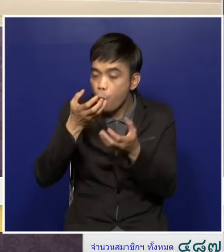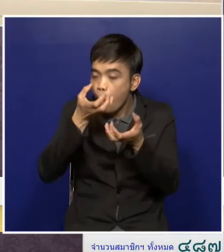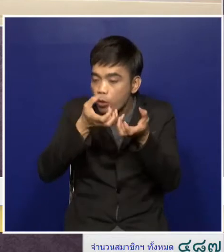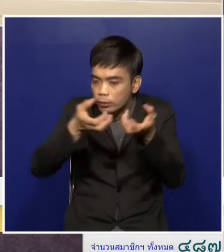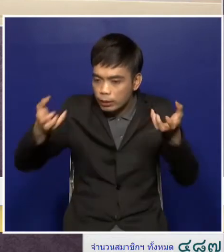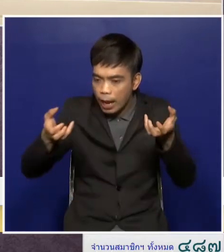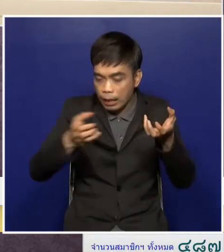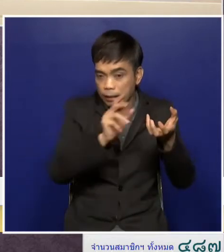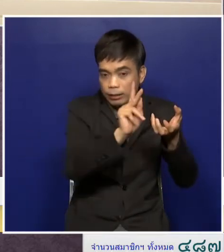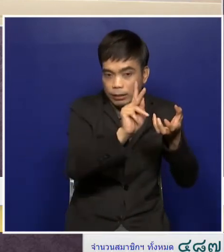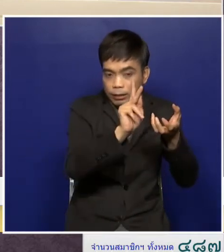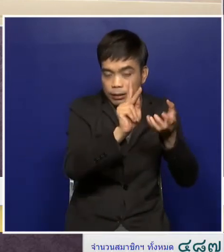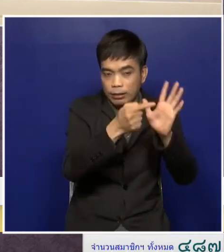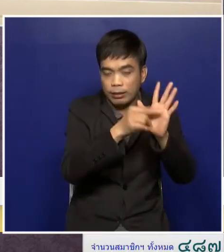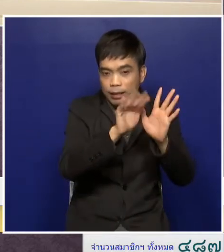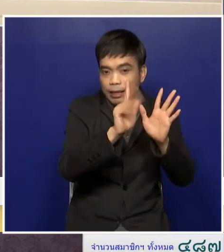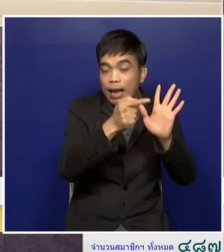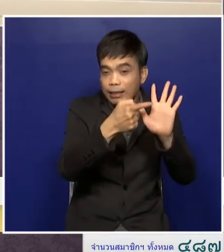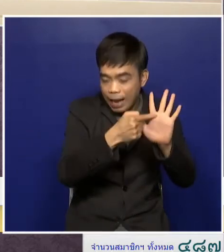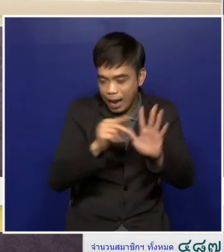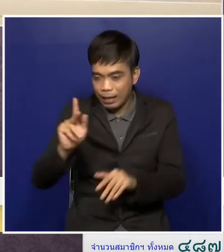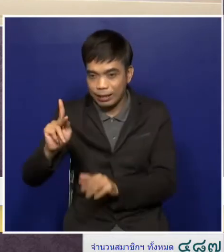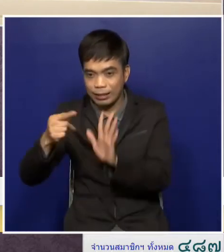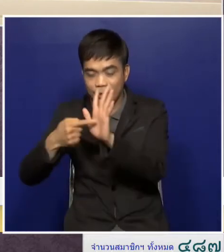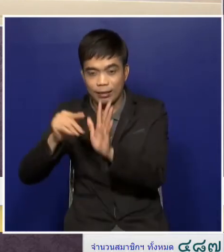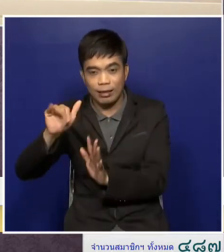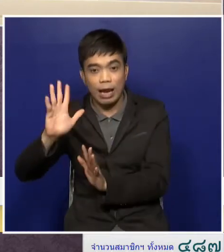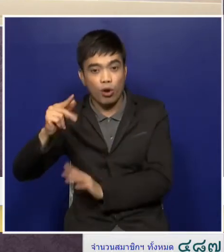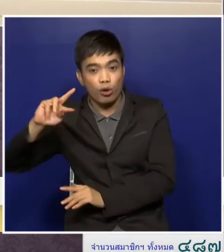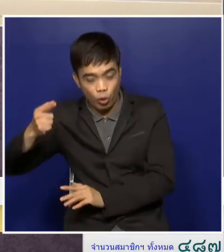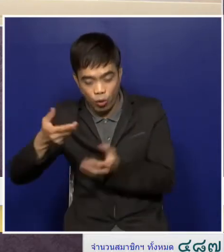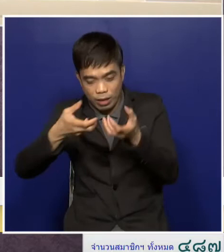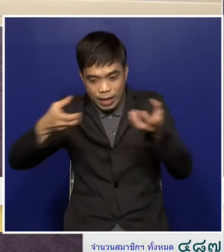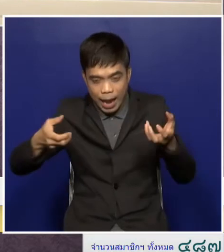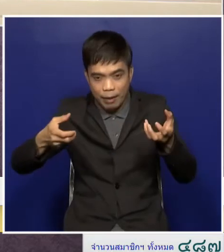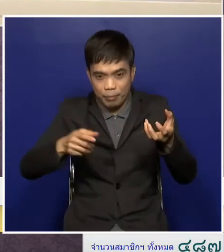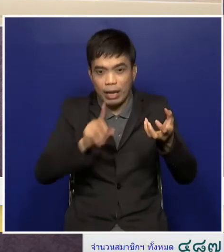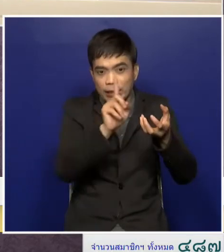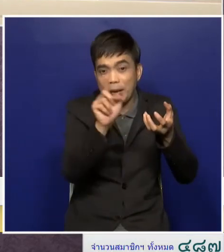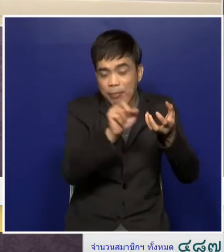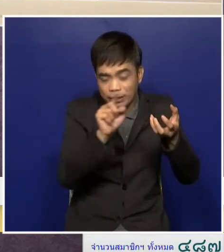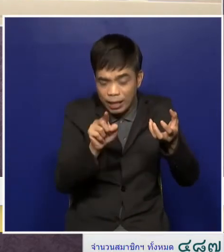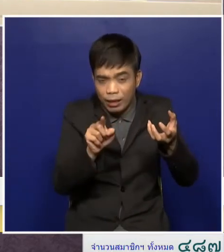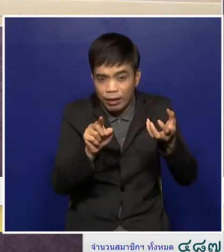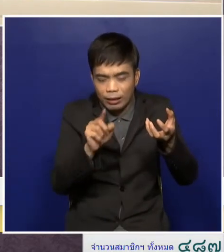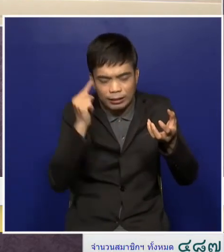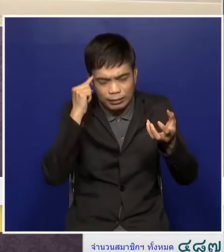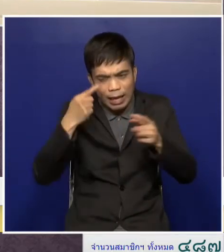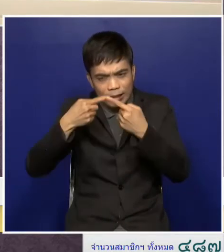ให้ tsc 1 เปอเซ็ต์ แต่ ว่า พอ สาย พัธ โง ซึ็ พันธ์ พื้น เมือง ดัง เดิม มา